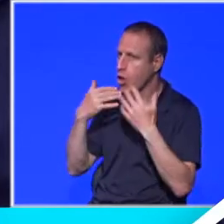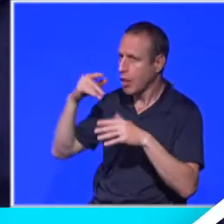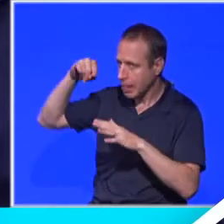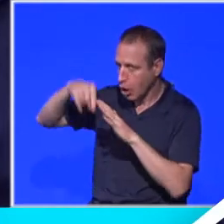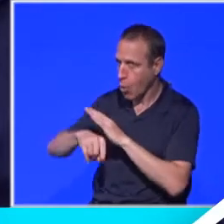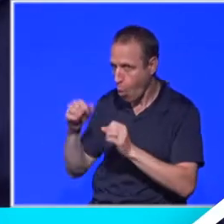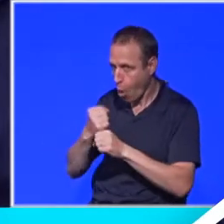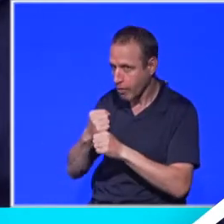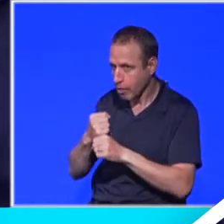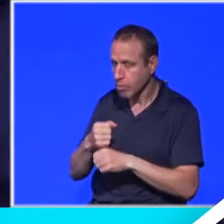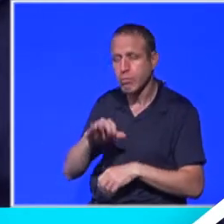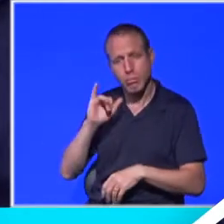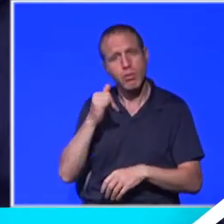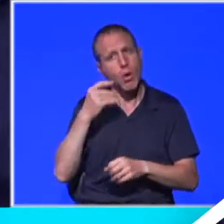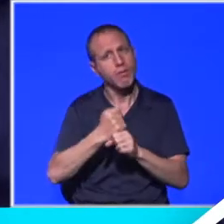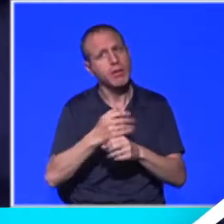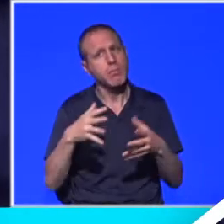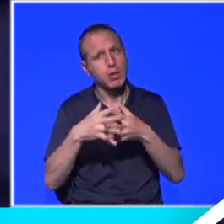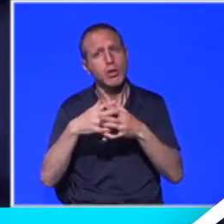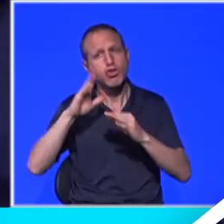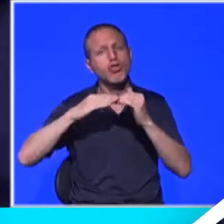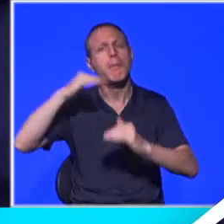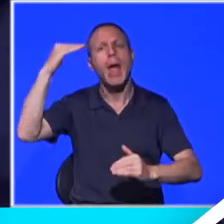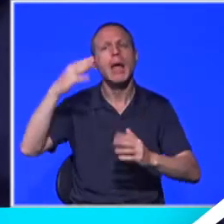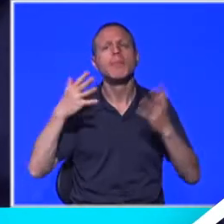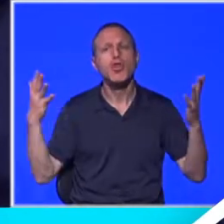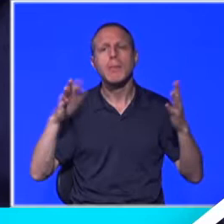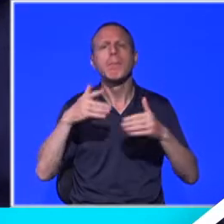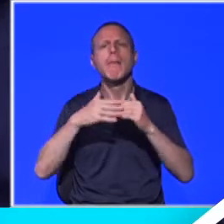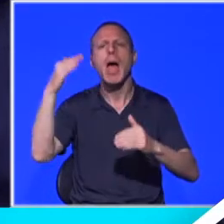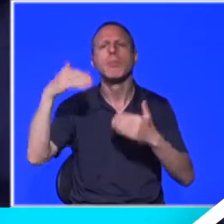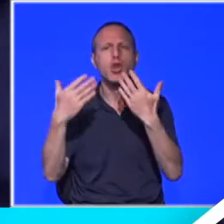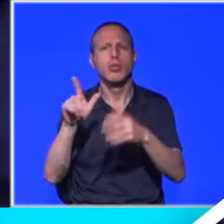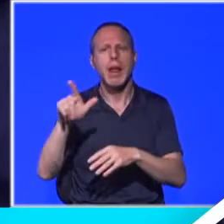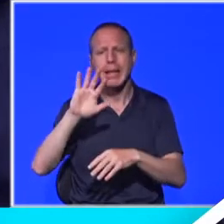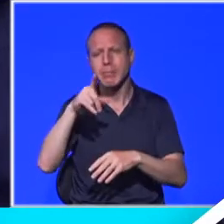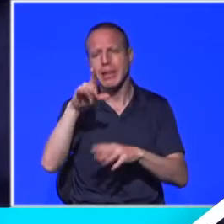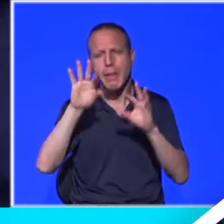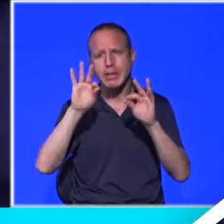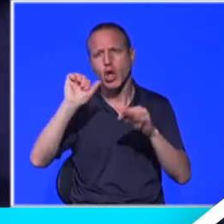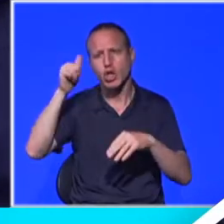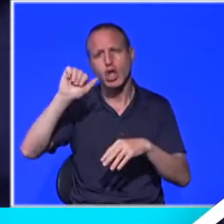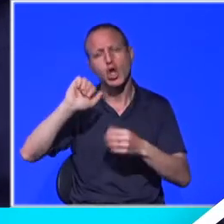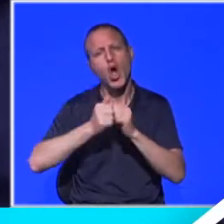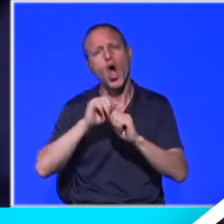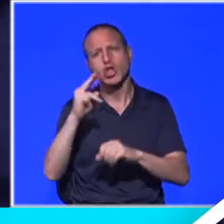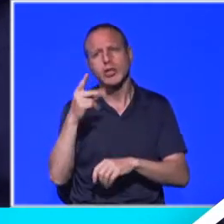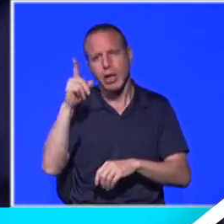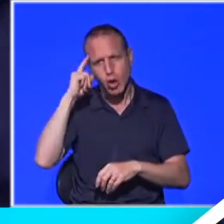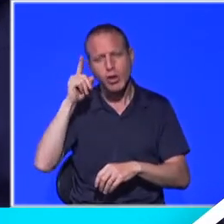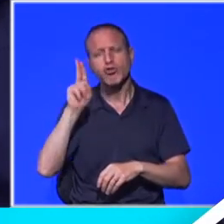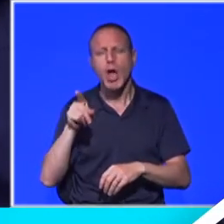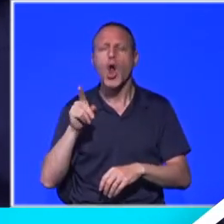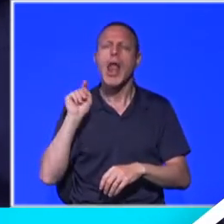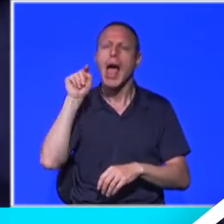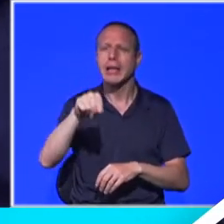בארצות הברית. אז יש פערים גדולים, נכון, אבל מה הפערים הגדולים האלה נותנים לך? שאם אתה בעשירון הראשון או השני, אתה גם יודע שאתה יכול להגיע